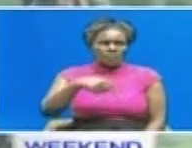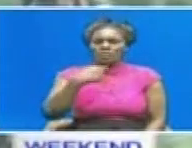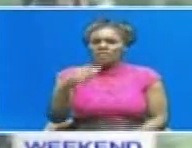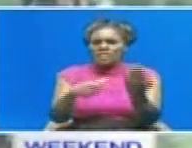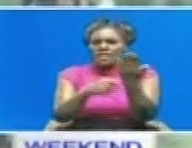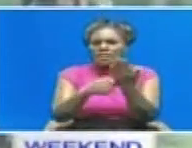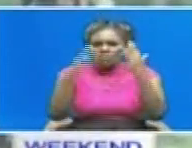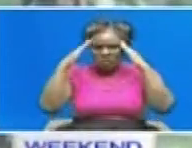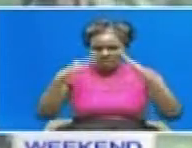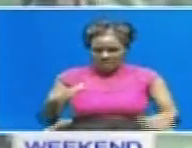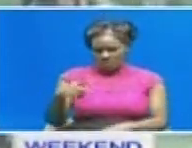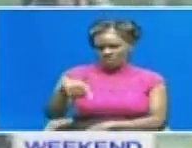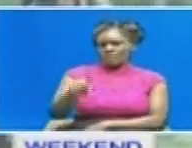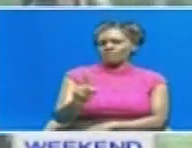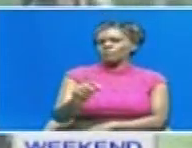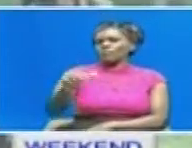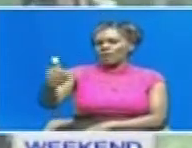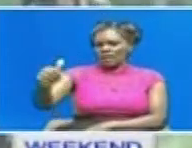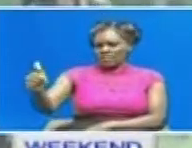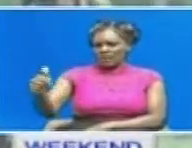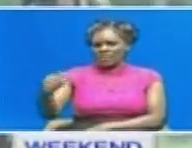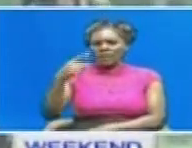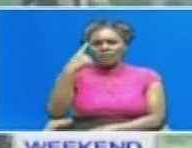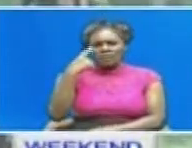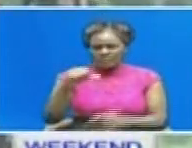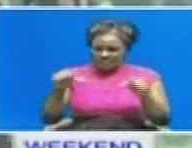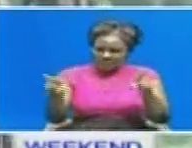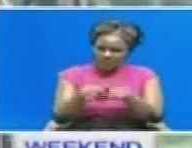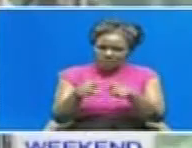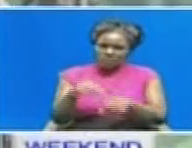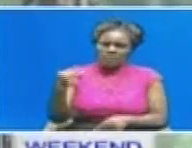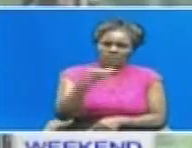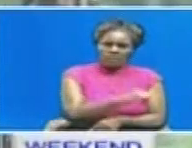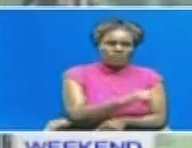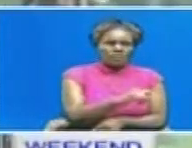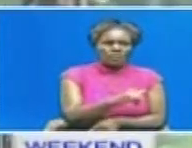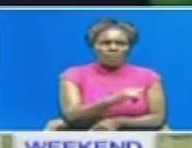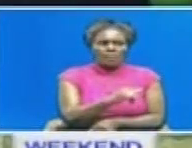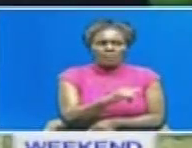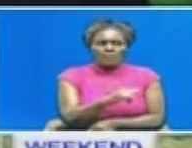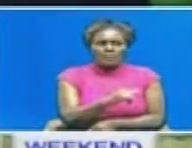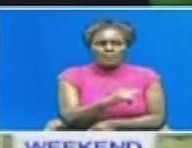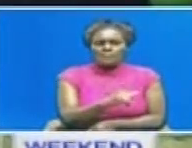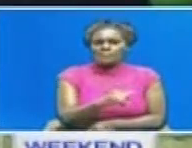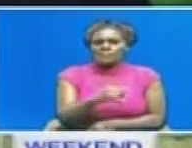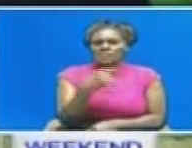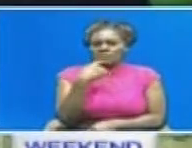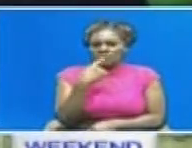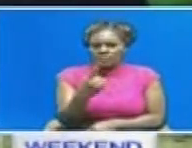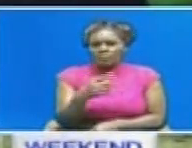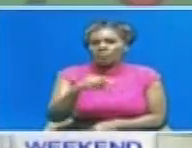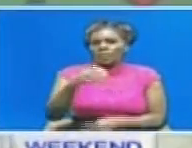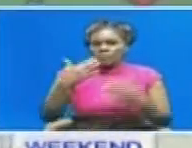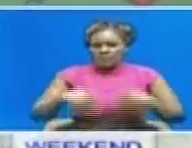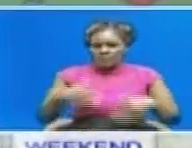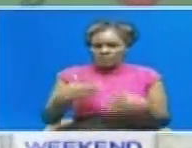Waislamu. Wengine wetu tumeumia katika hali hiyo. Kutusiwa kuwekelewa mengine wale